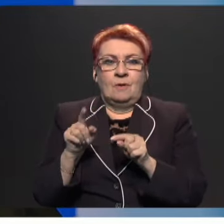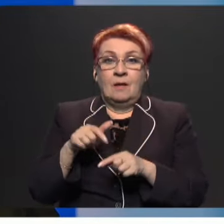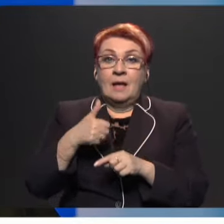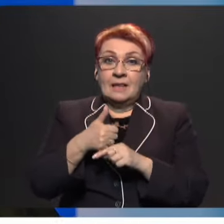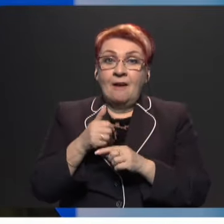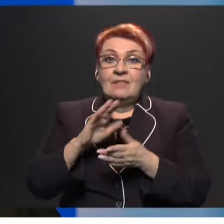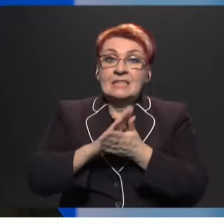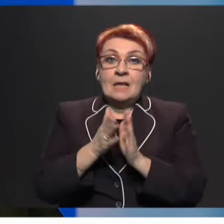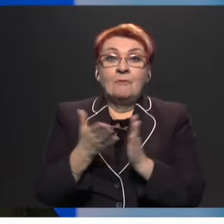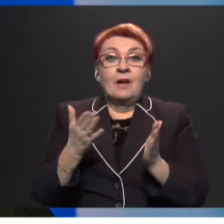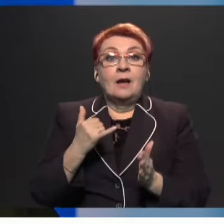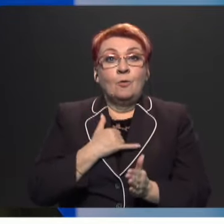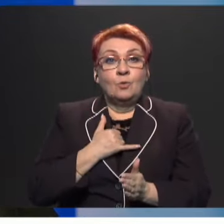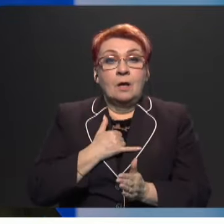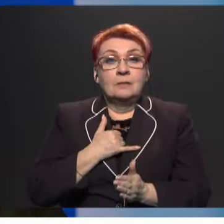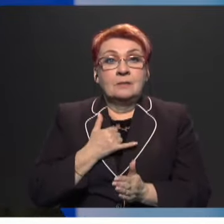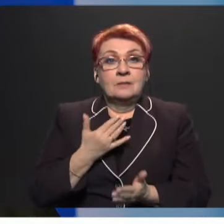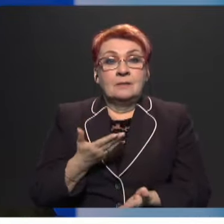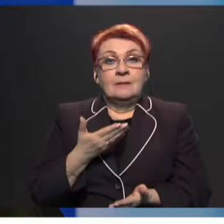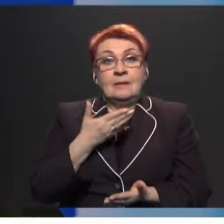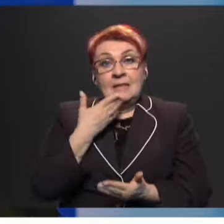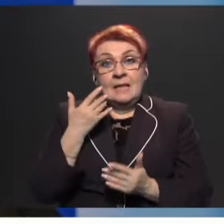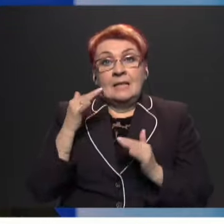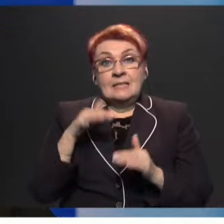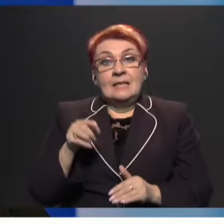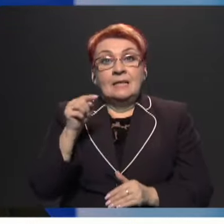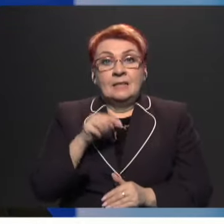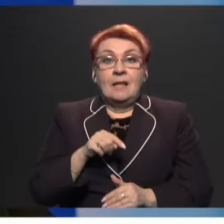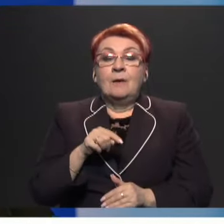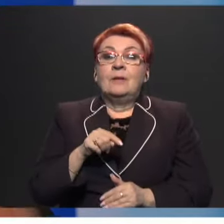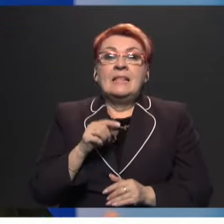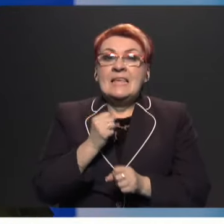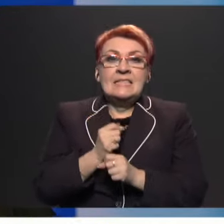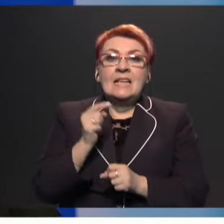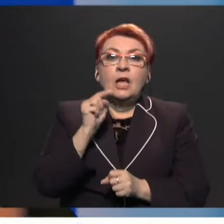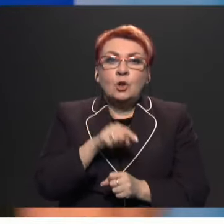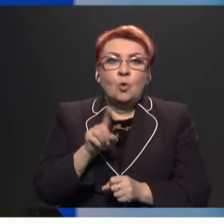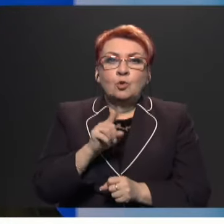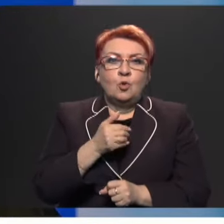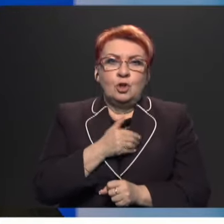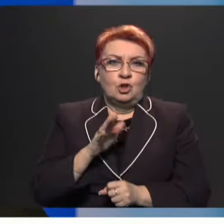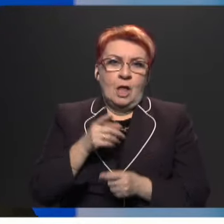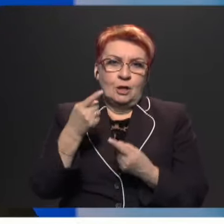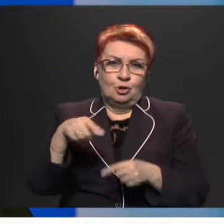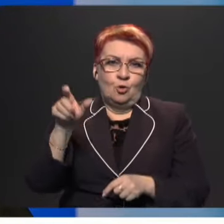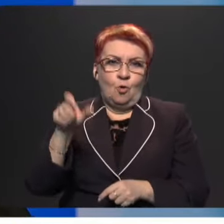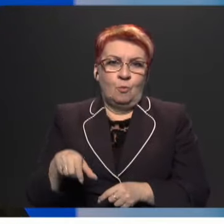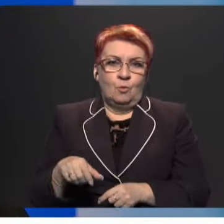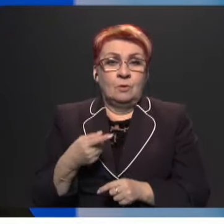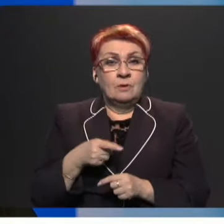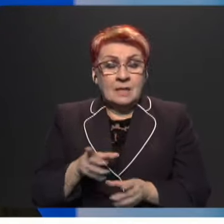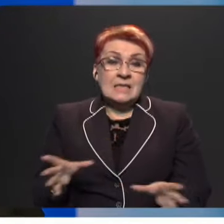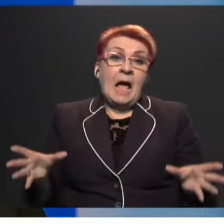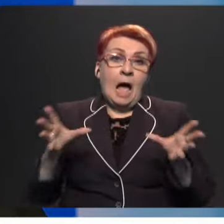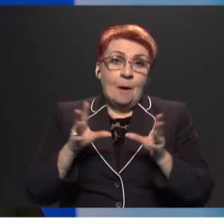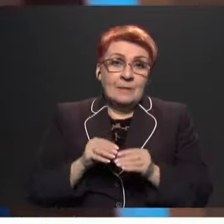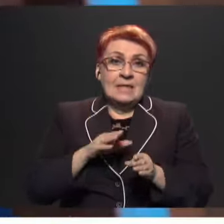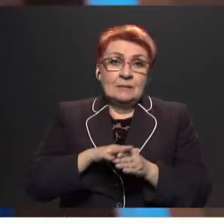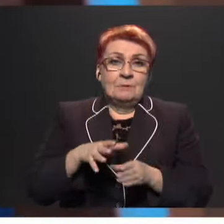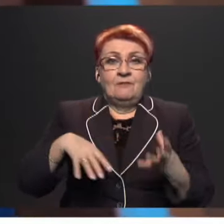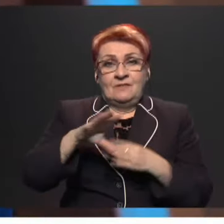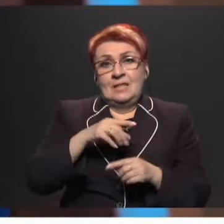Главная заповедь какая у нас? Нет дела другого. Тому, чего не желаешь себе. То есть она как бы простая, и нас объединяет под собой исполнение